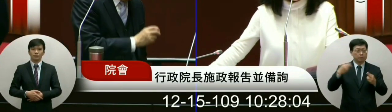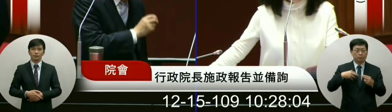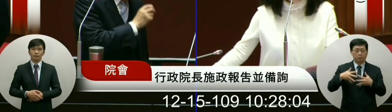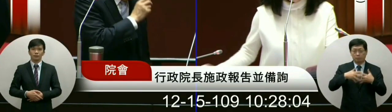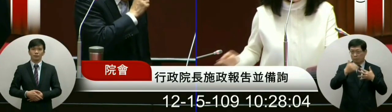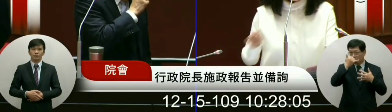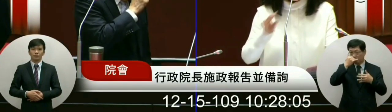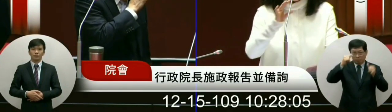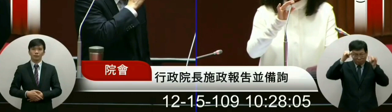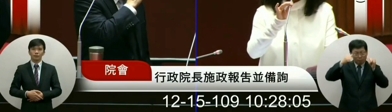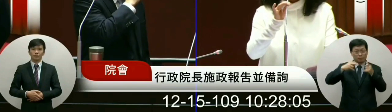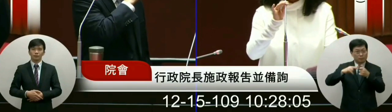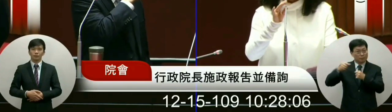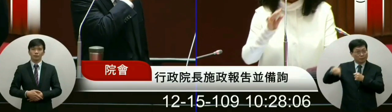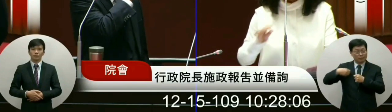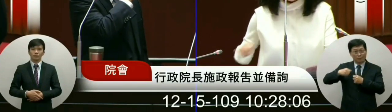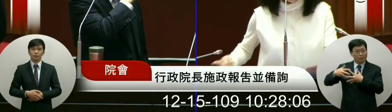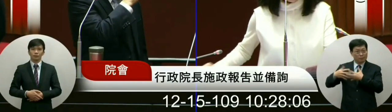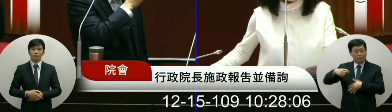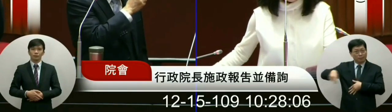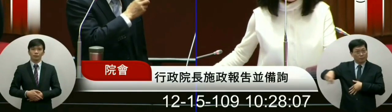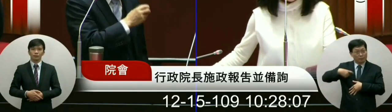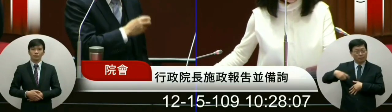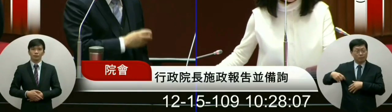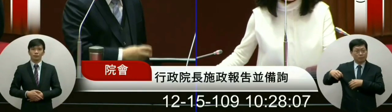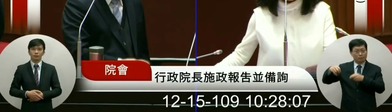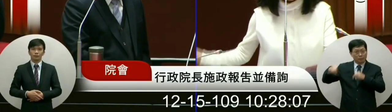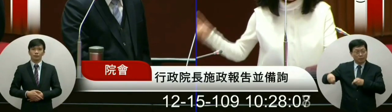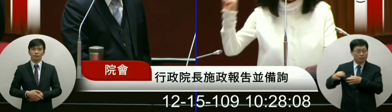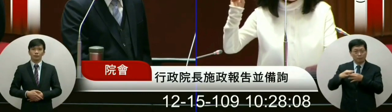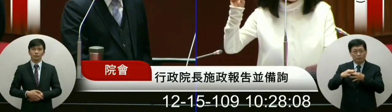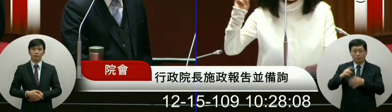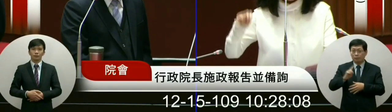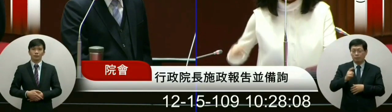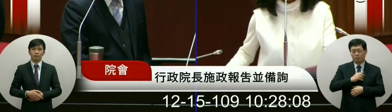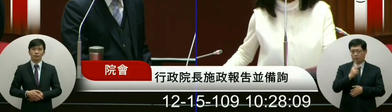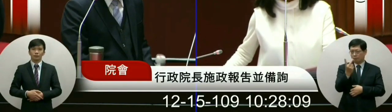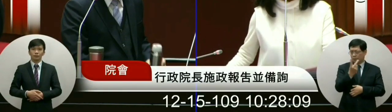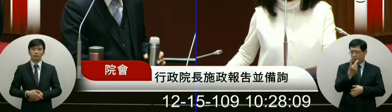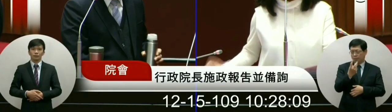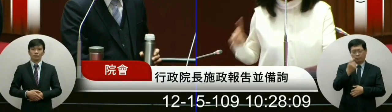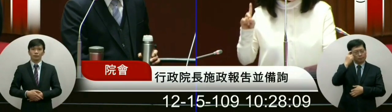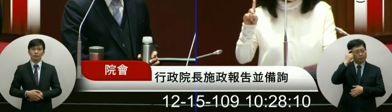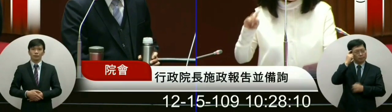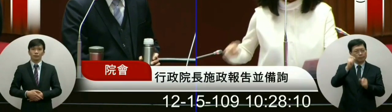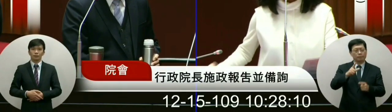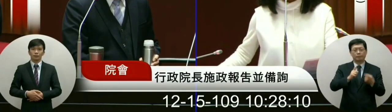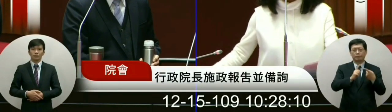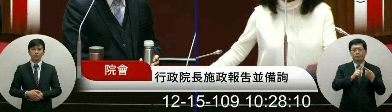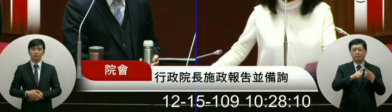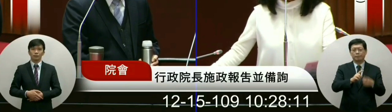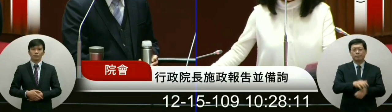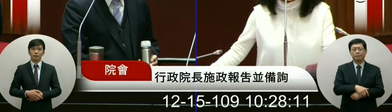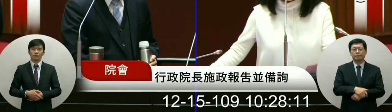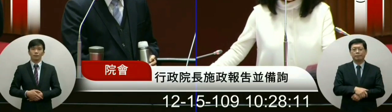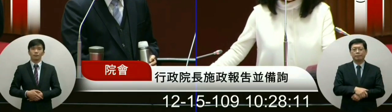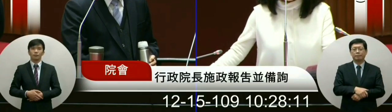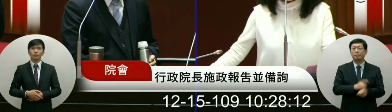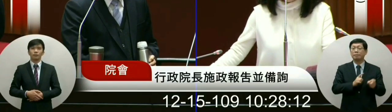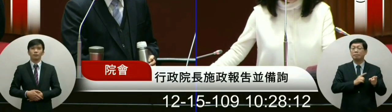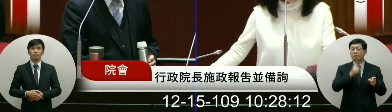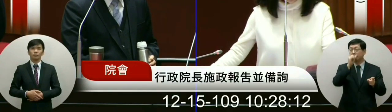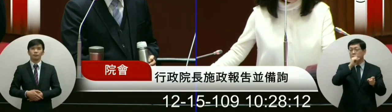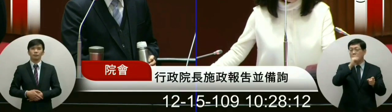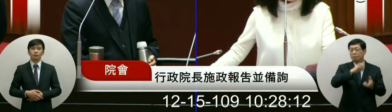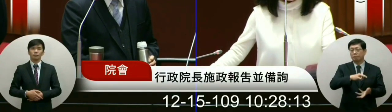与台美关系的关联性，我有两点看法。第一个，对于你